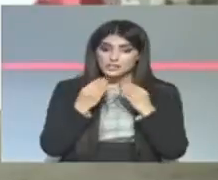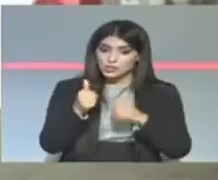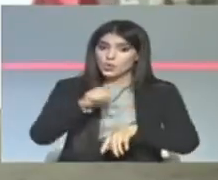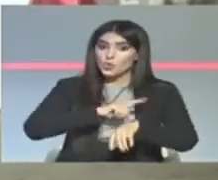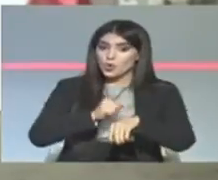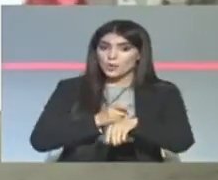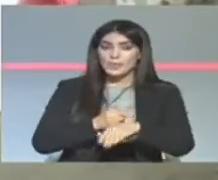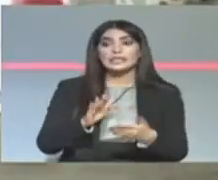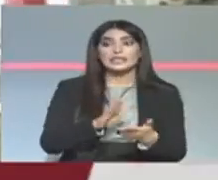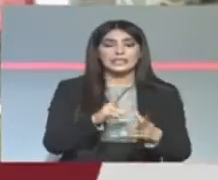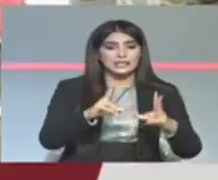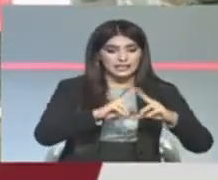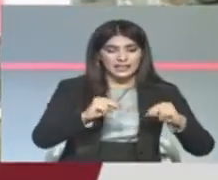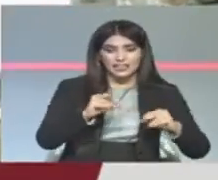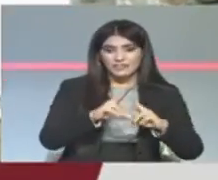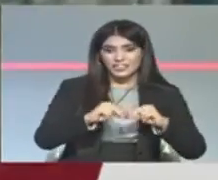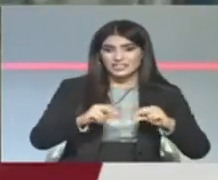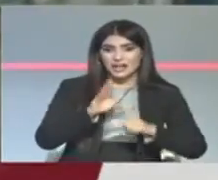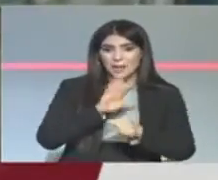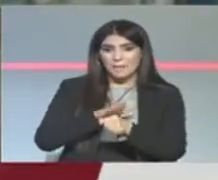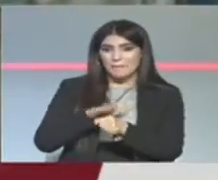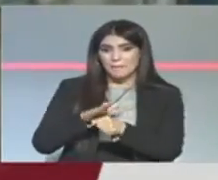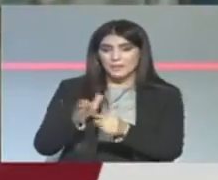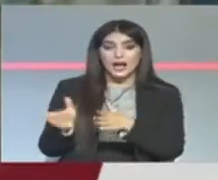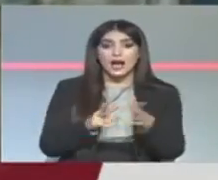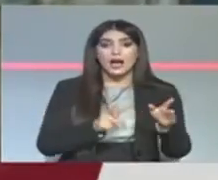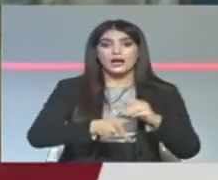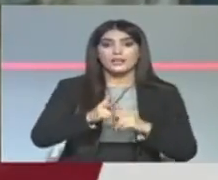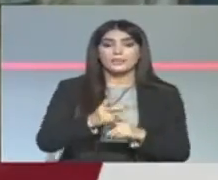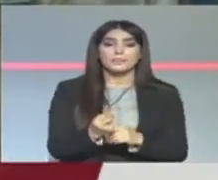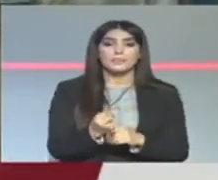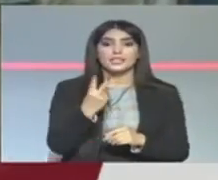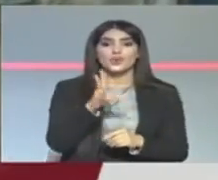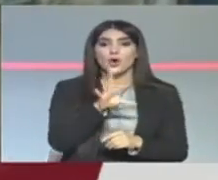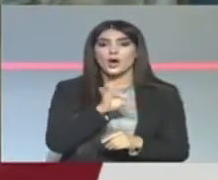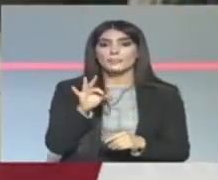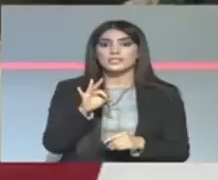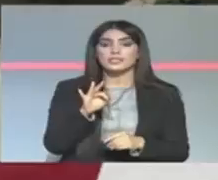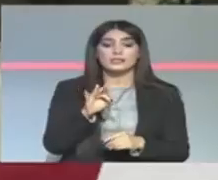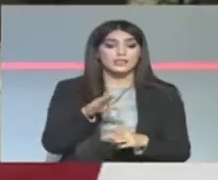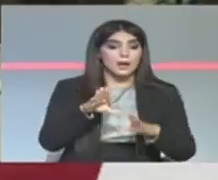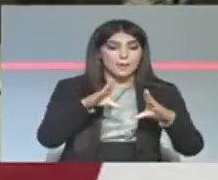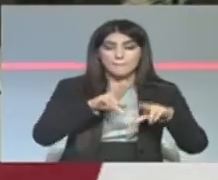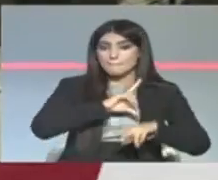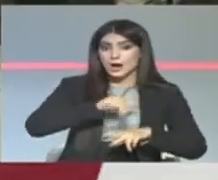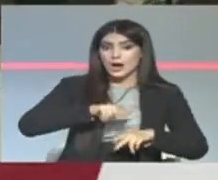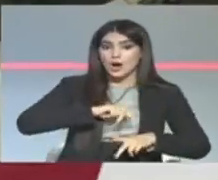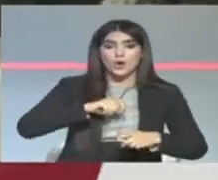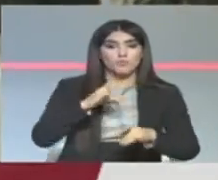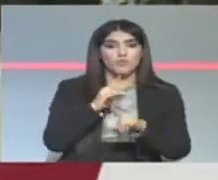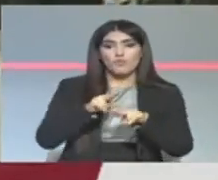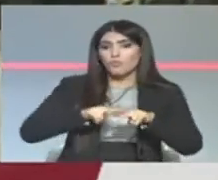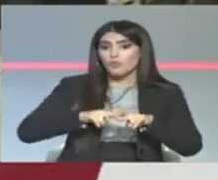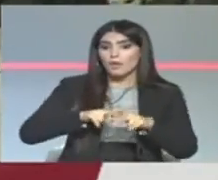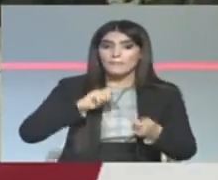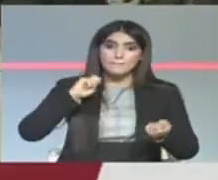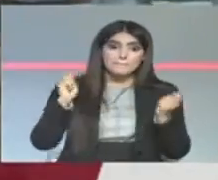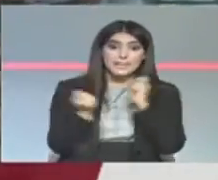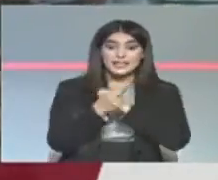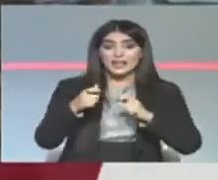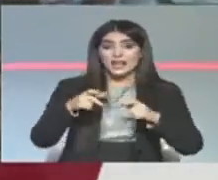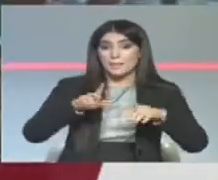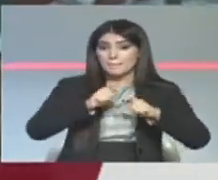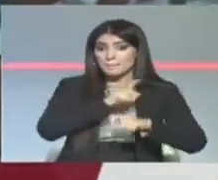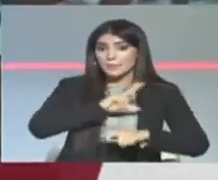هذا اكثر من مائتين وخمسين مع حلا مهجورا نجا من تحول الى مصنع للاحذيه لكنه لم ينجو من